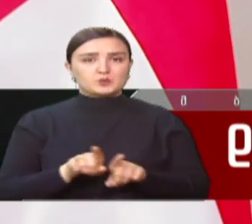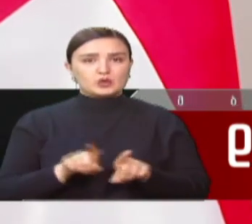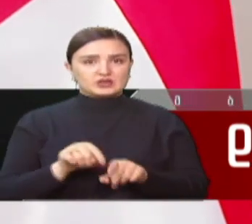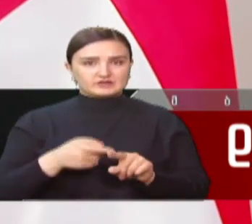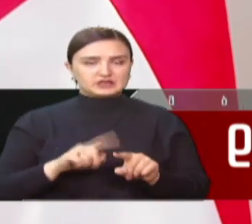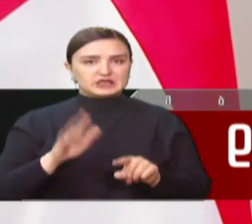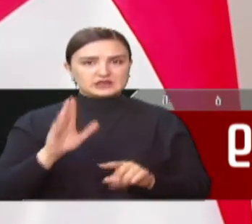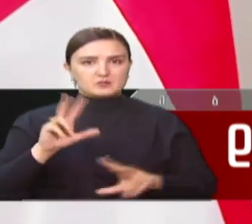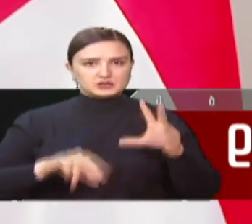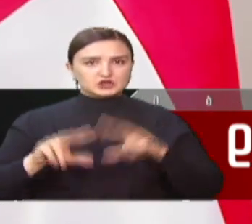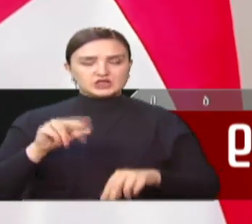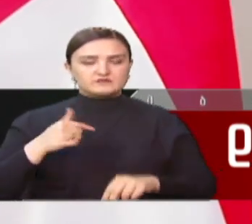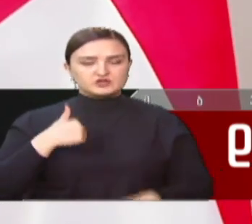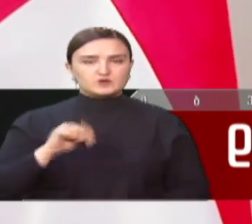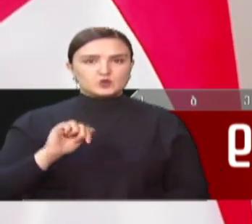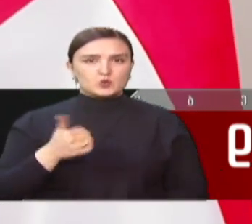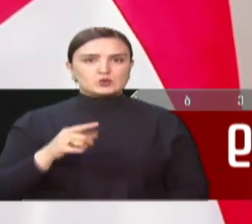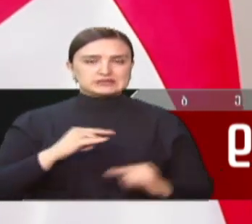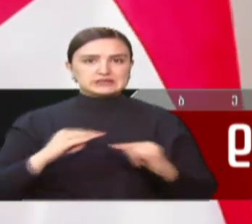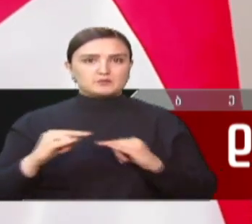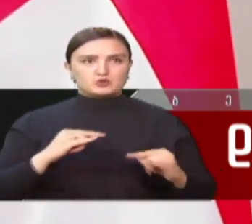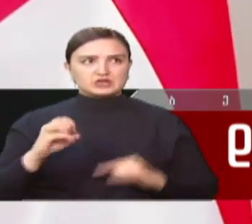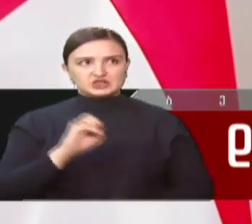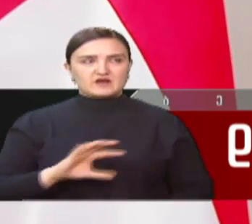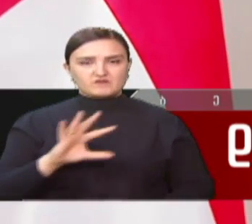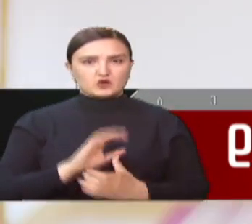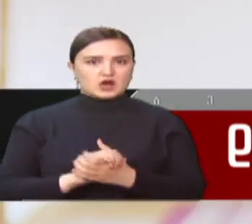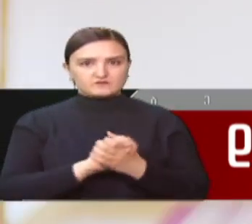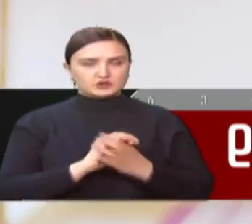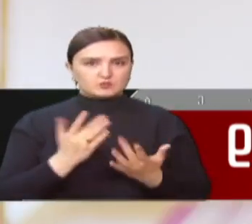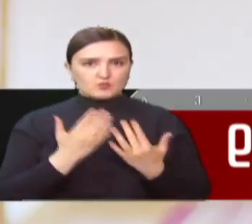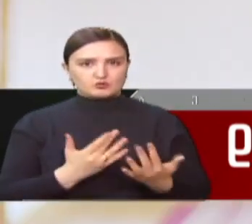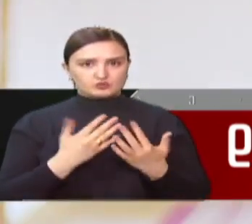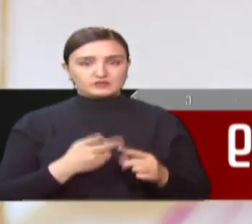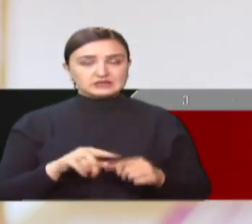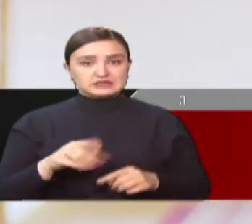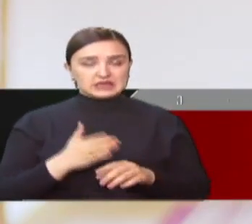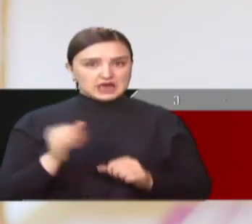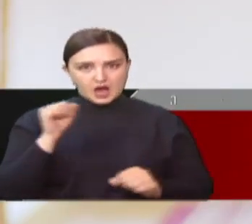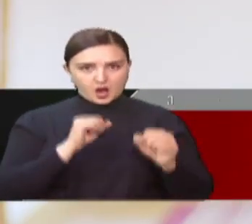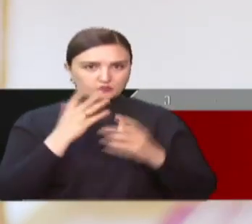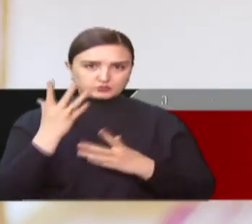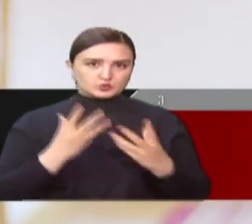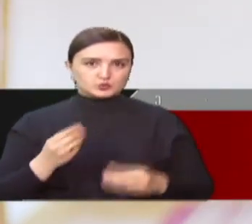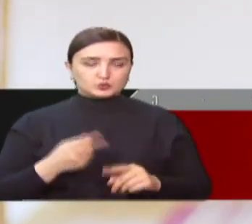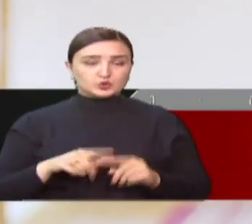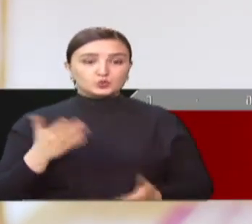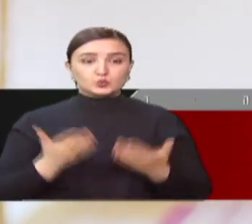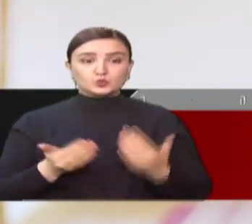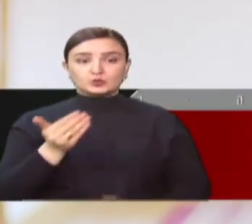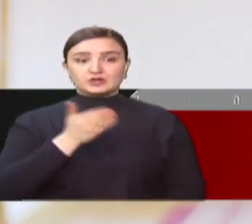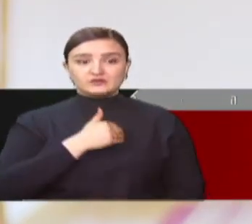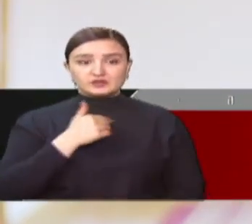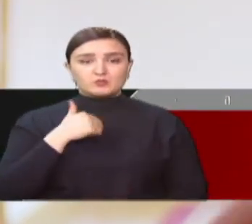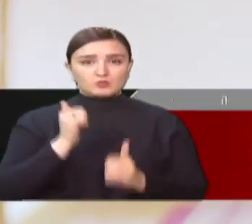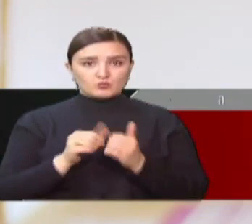იქნება ჩათვლილი ჩვენი მხრიდან როგორც საბოტაჟი ევროკავშირის მოთხოვნების შესრულების. ეს არის აბსურდი თავისთავად, იმიტომ რომ თოგვინდა აი ამას